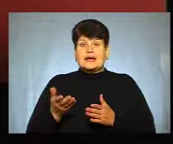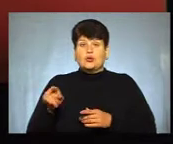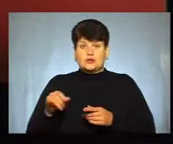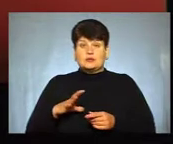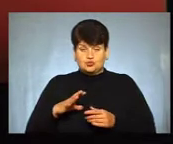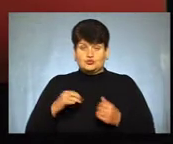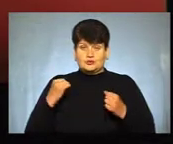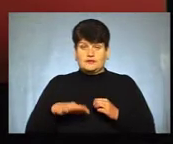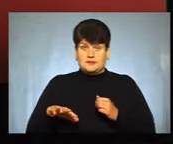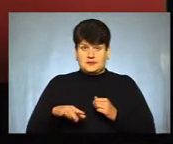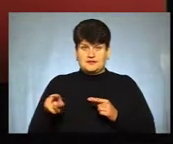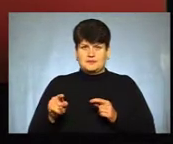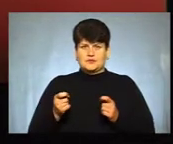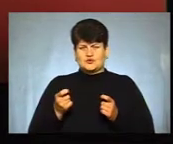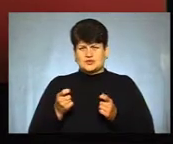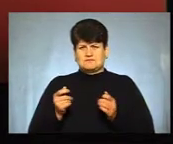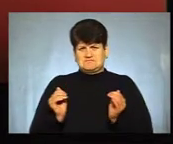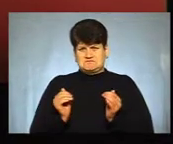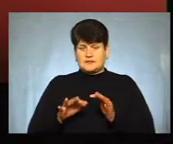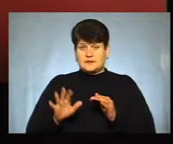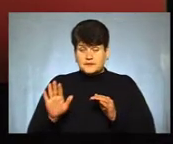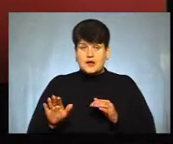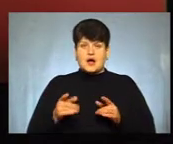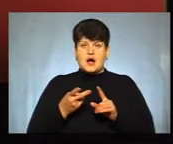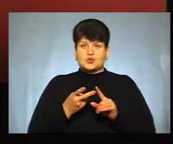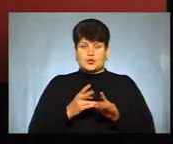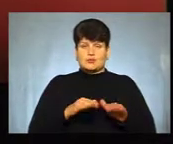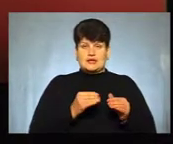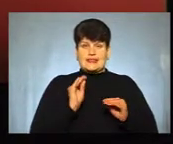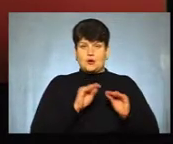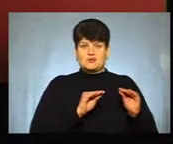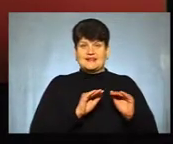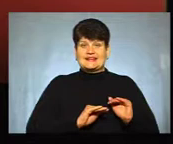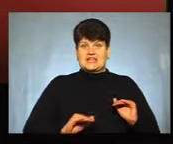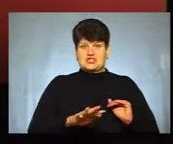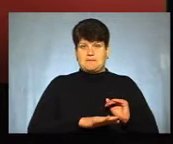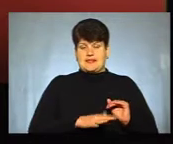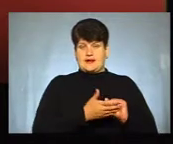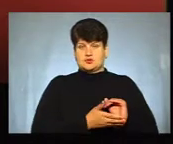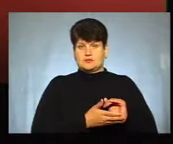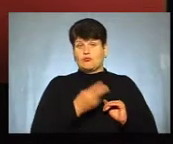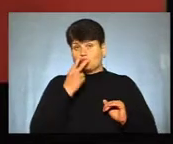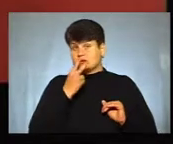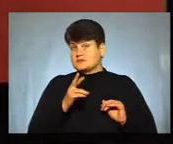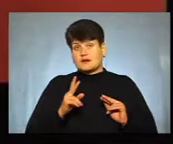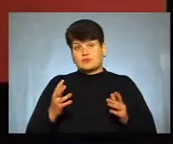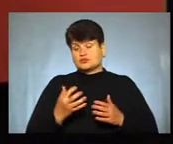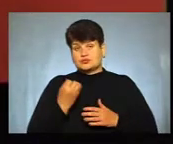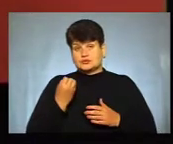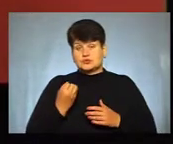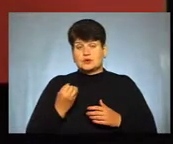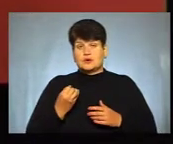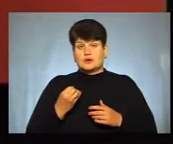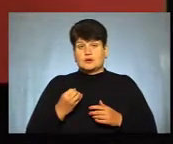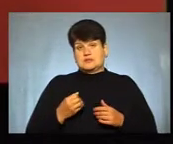вже територія вона трошки занепана, і другий проект вони подали з боку на облаштування дитячого майданчика. Ну, подивимося, як вийде, але якщо вийде, то буде два